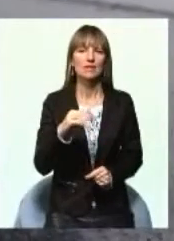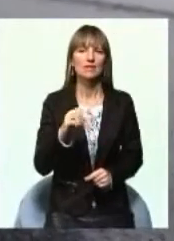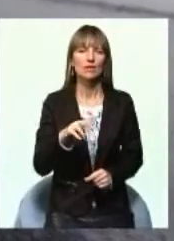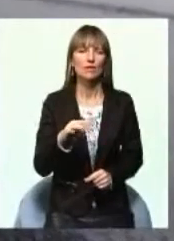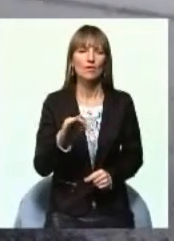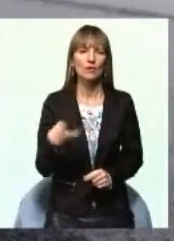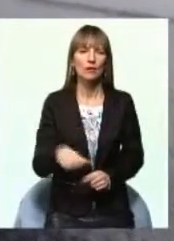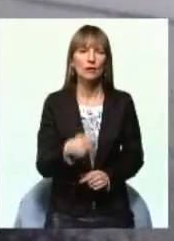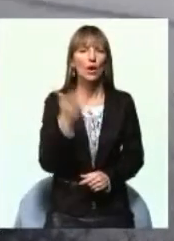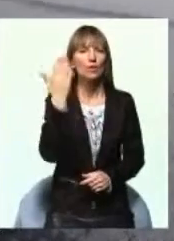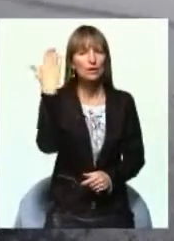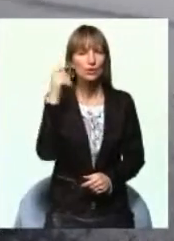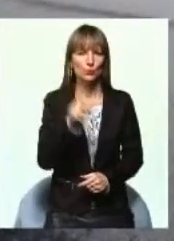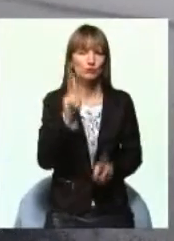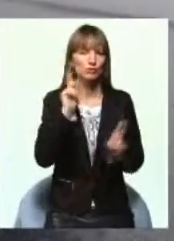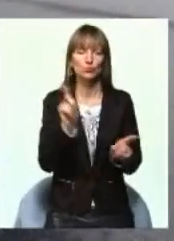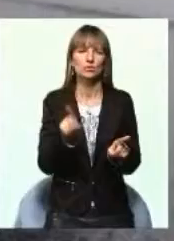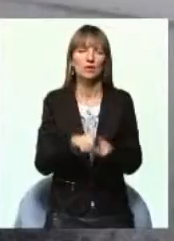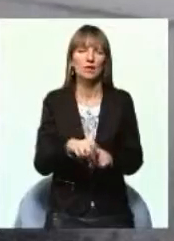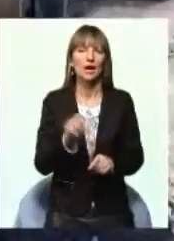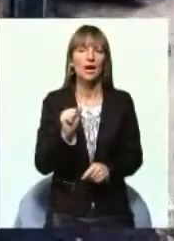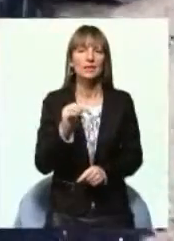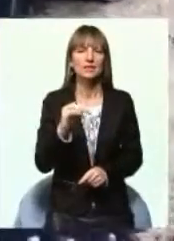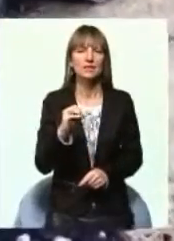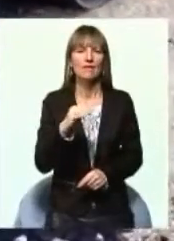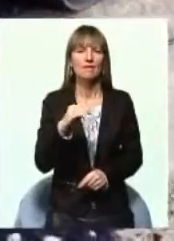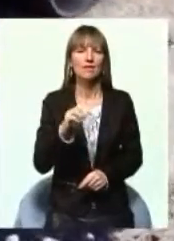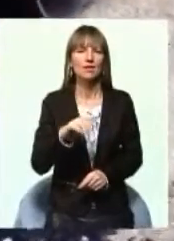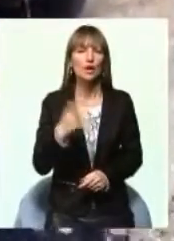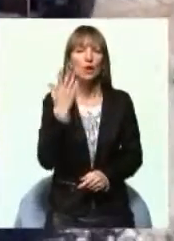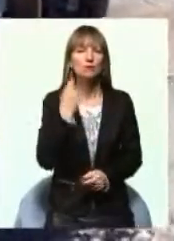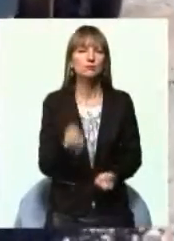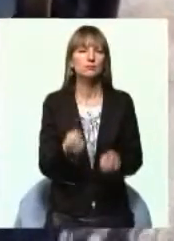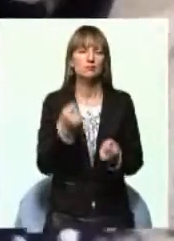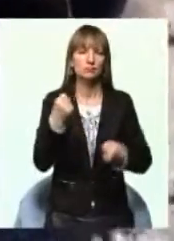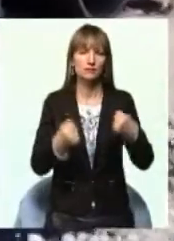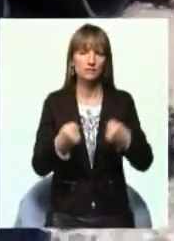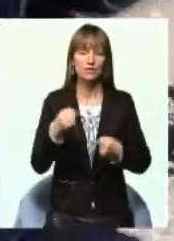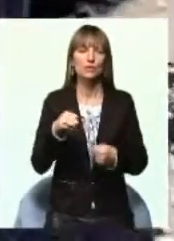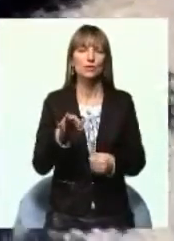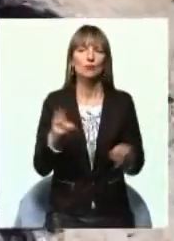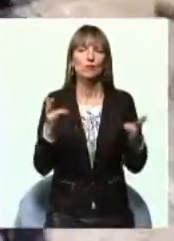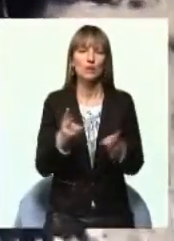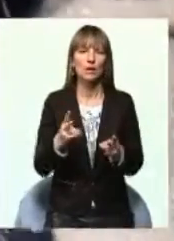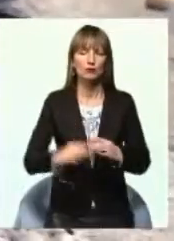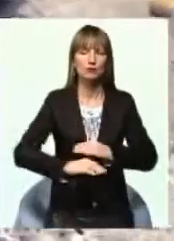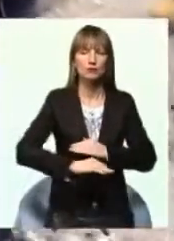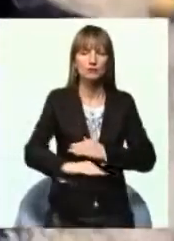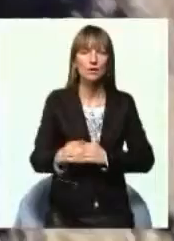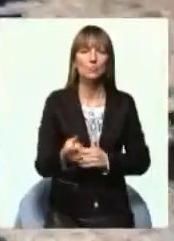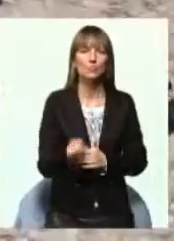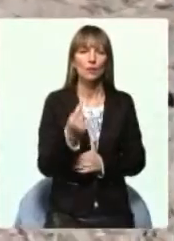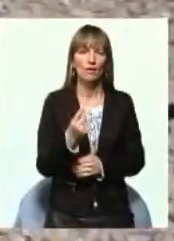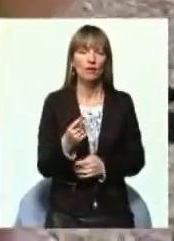людство і не знало, що таке асфальт. Та й автівок ще не було. А коли з'явився автотранспорт, то потреба в асфальті виникла